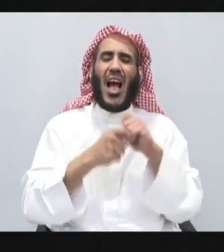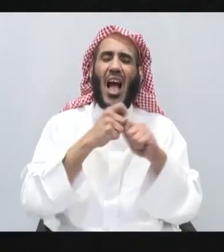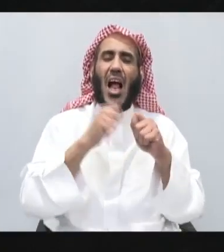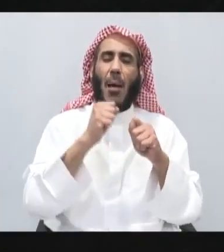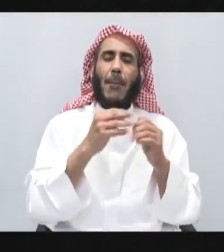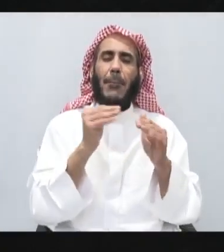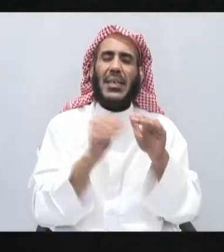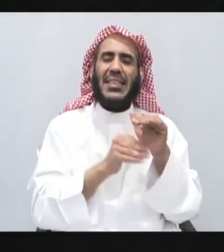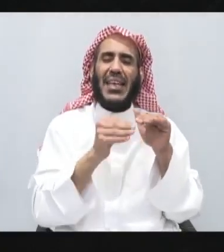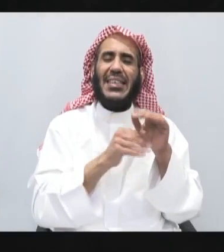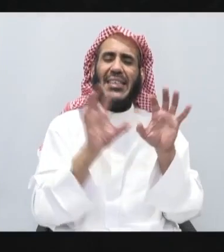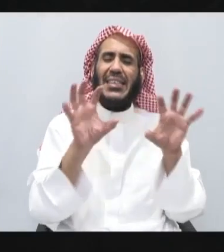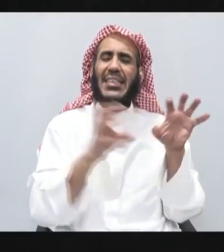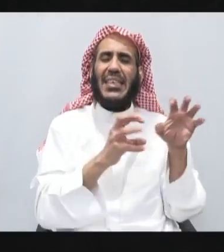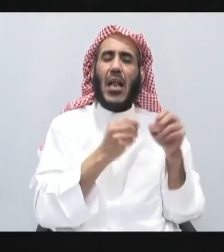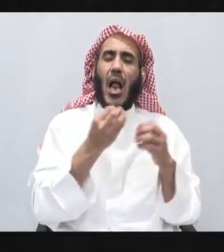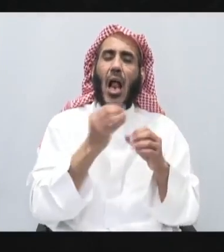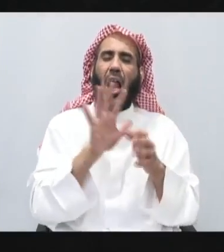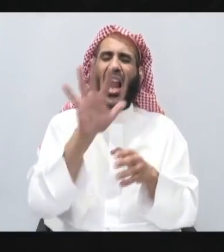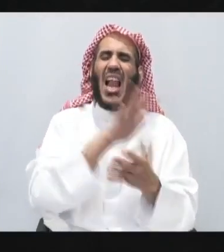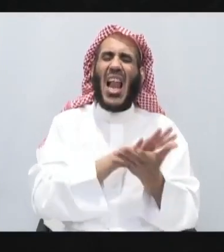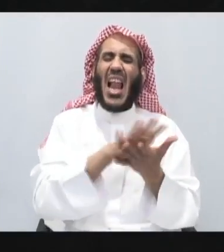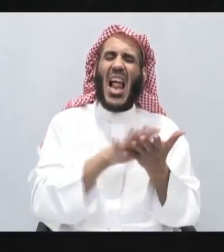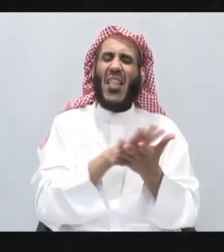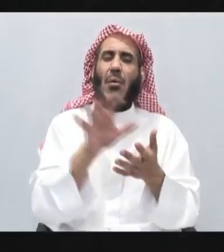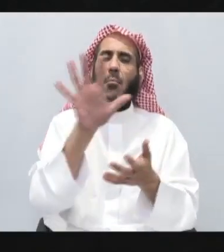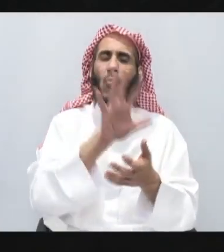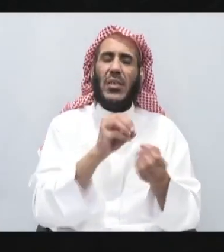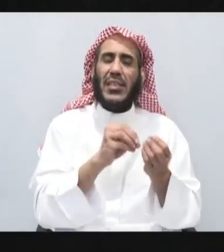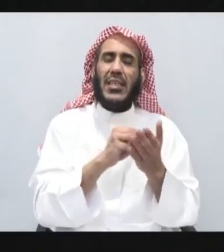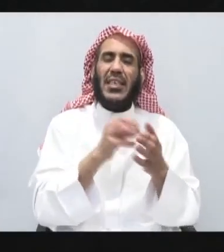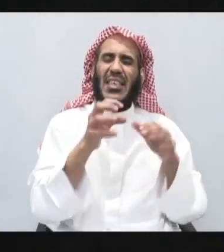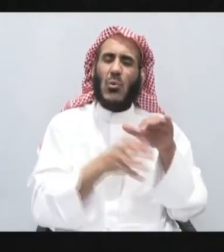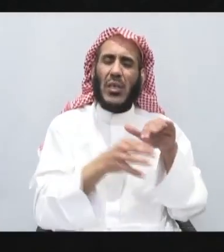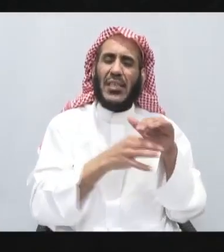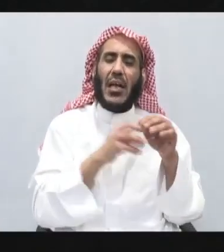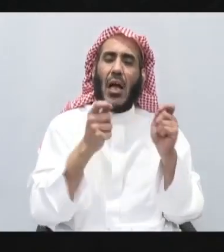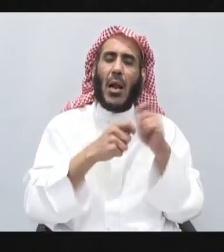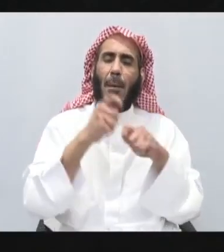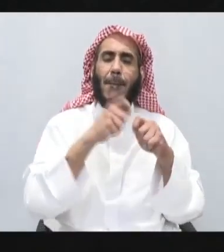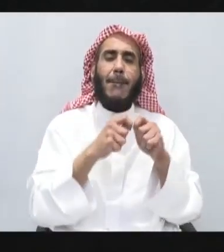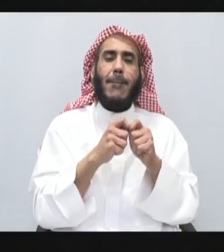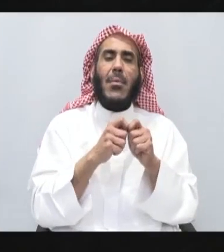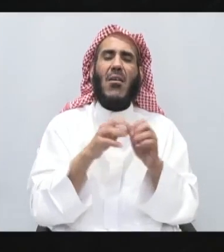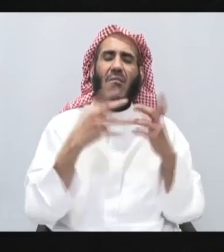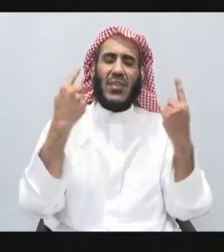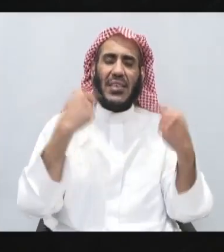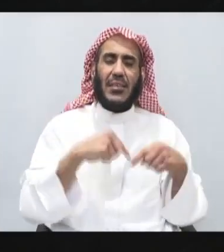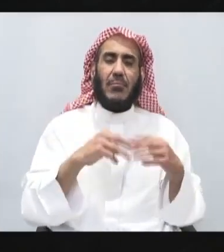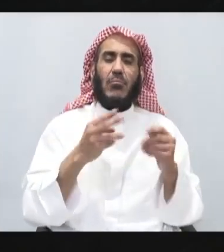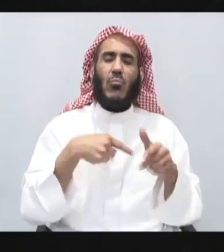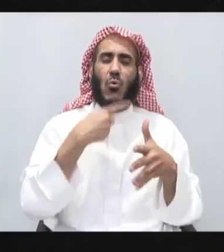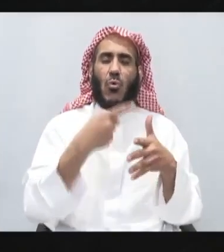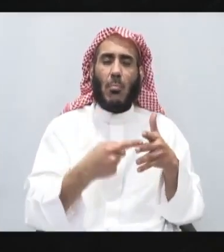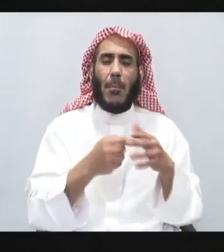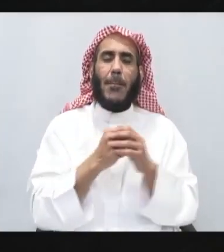بتخزين من خلال عمليات الهضم بالتالي نخزن هذه الطاقه الكيميائيه في الجسم ثم